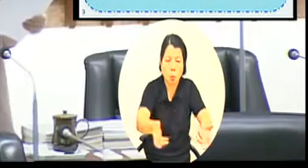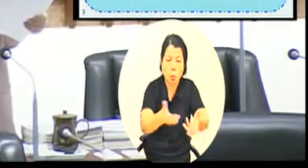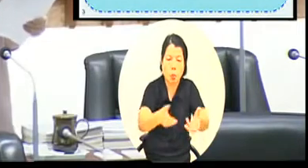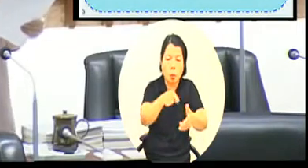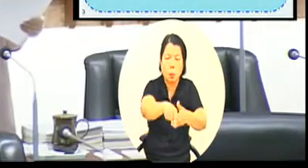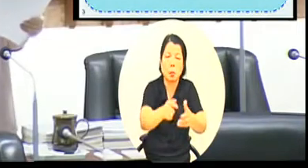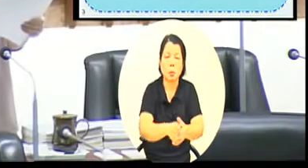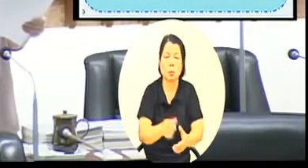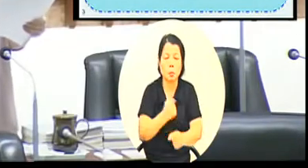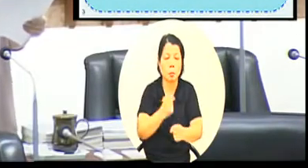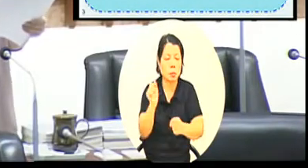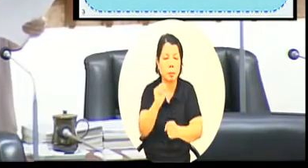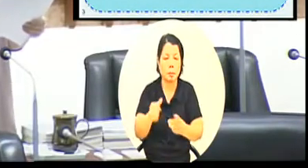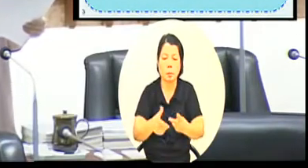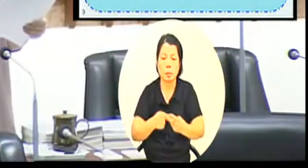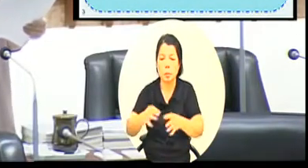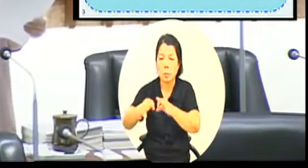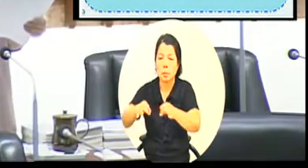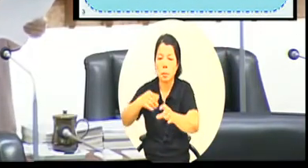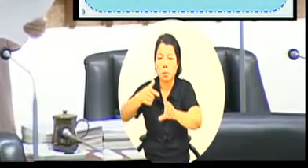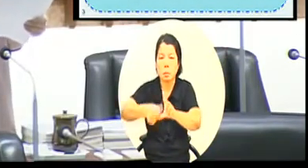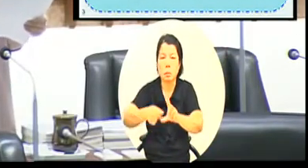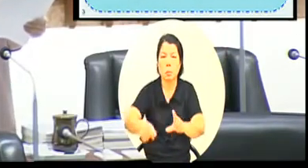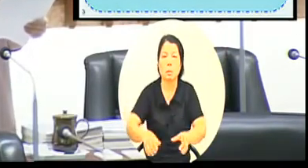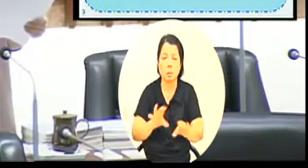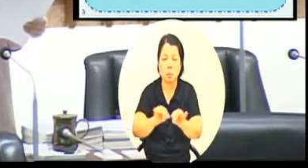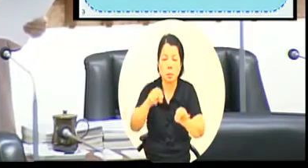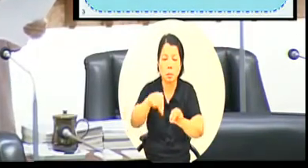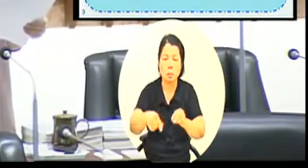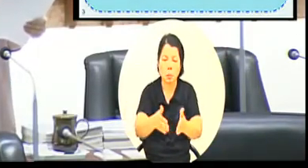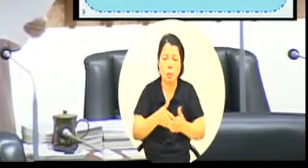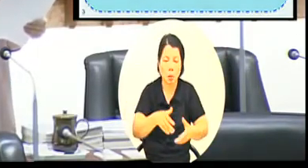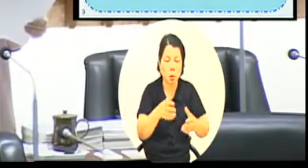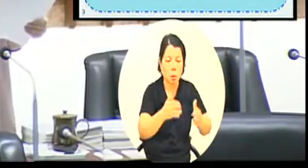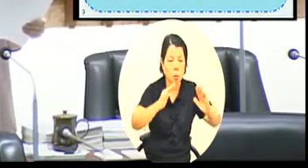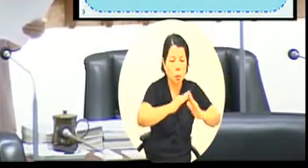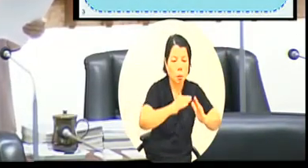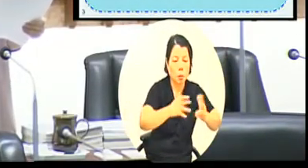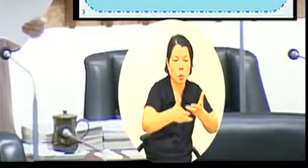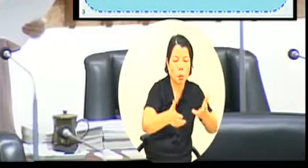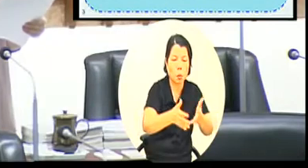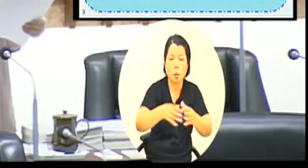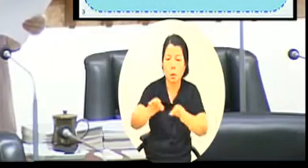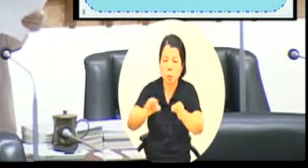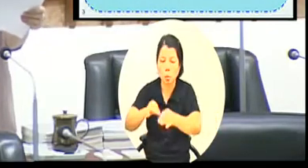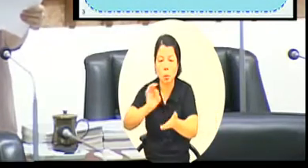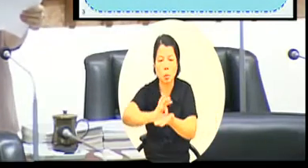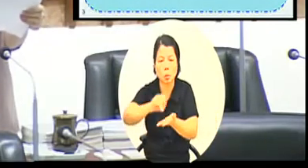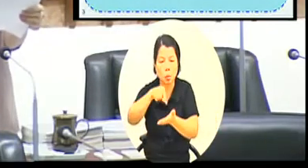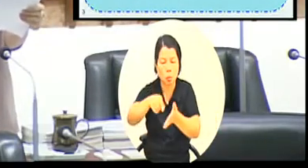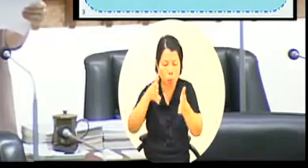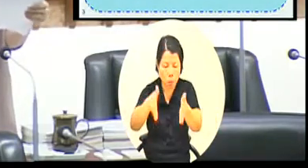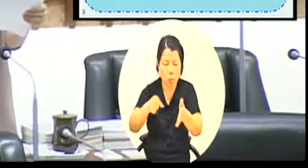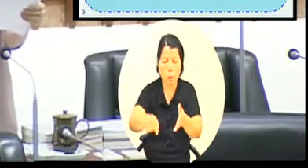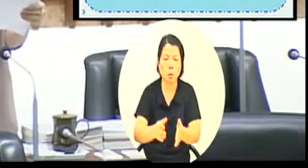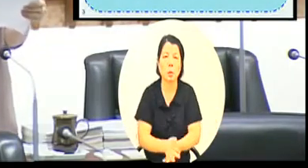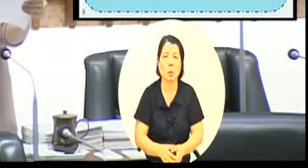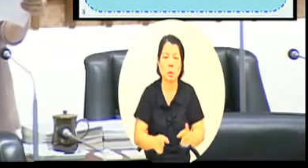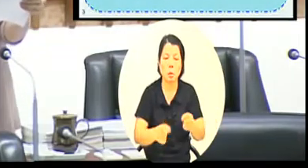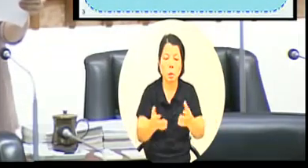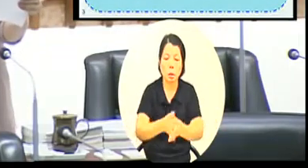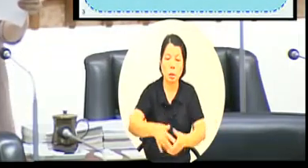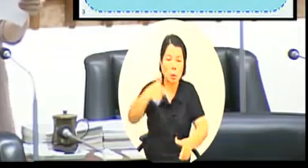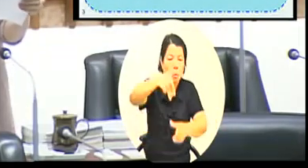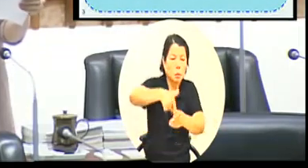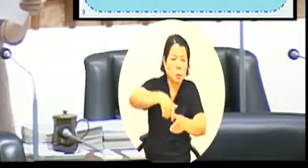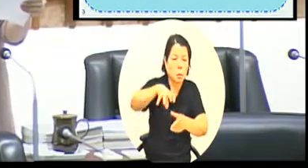用；第二个商业区，商业区的土地跟建筑物以供商业使用为主，在第41点呢，不得为加油站、加